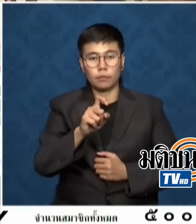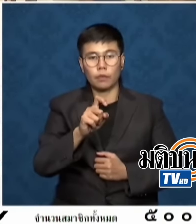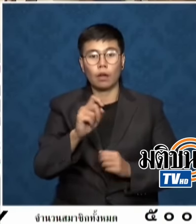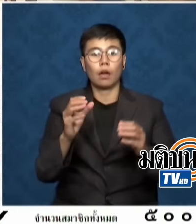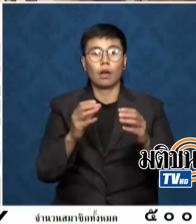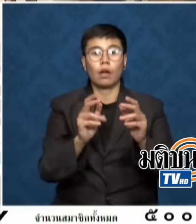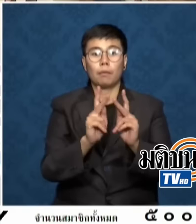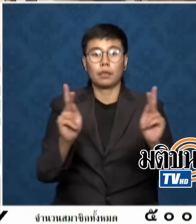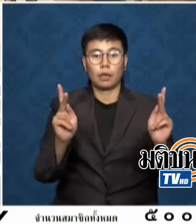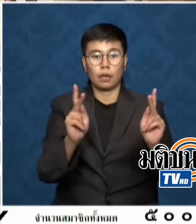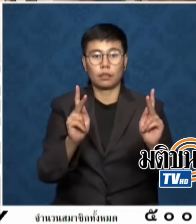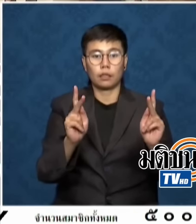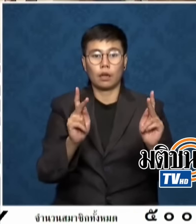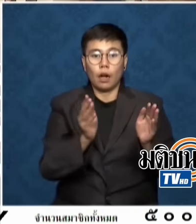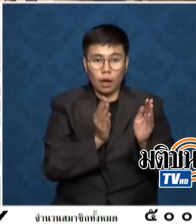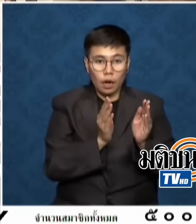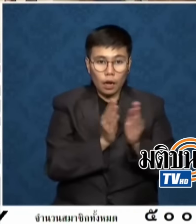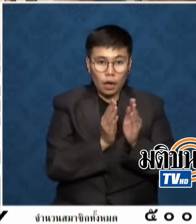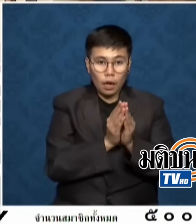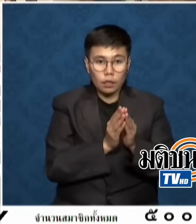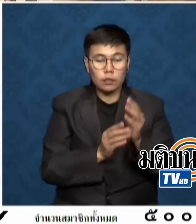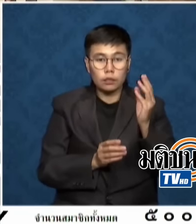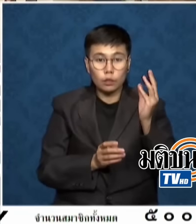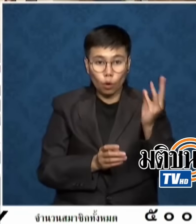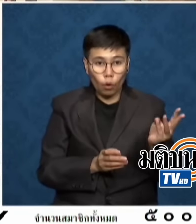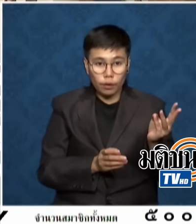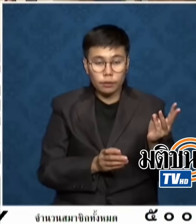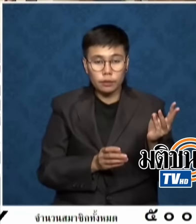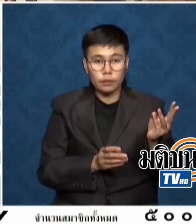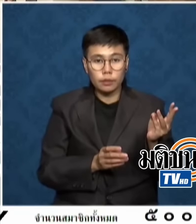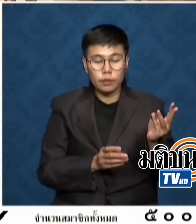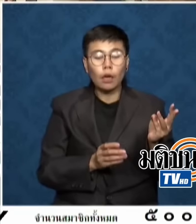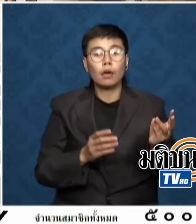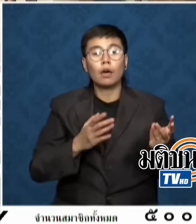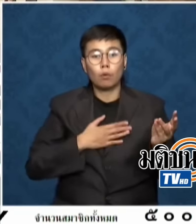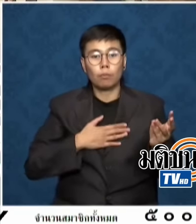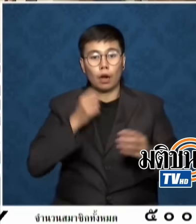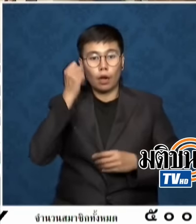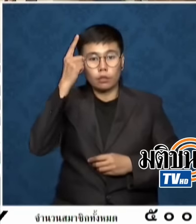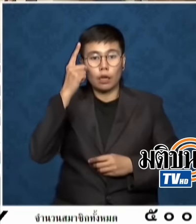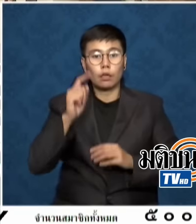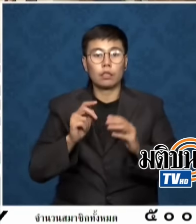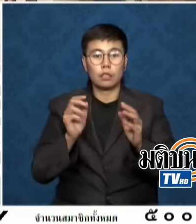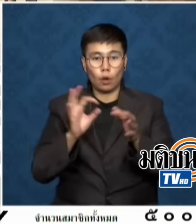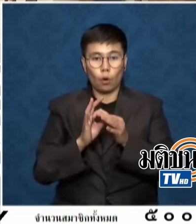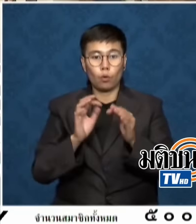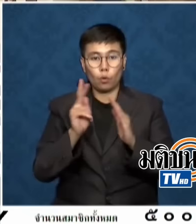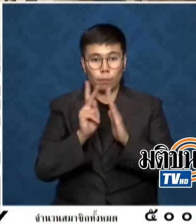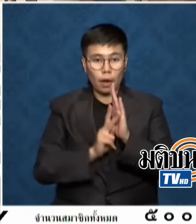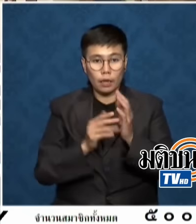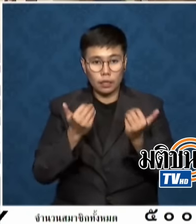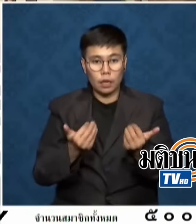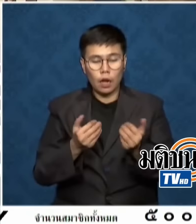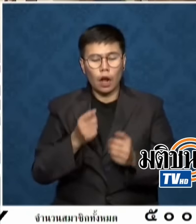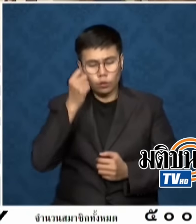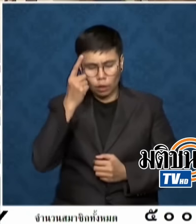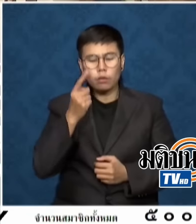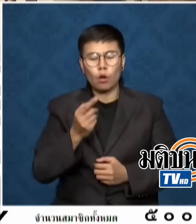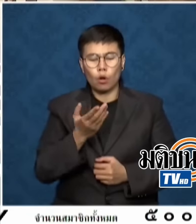การเสียงข้างน้อยนิดหนึ่งคือผมเข้าใจเรื่องกฎหมายฉบับนี้แล้วก็เข้าใจความรู้สึกของท่